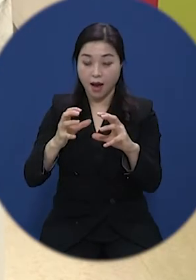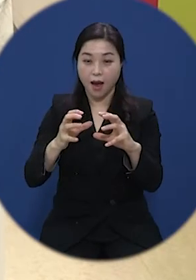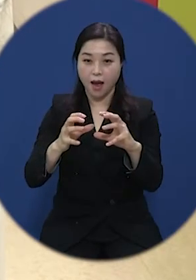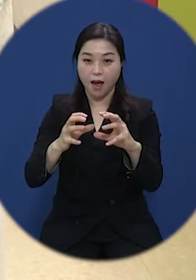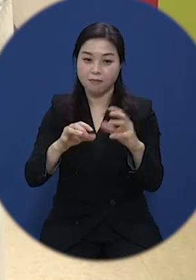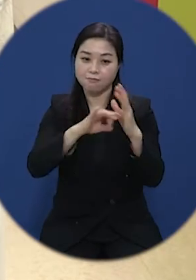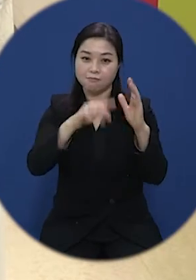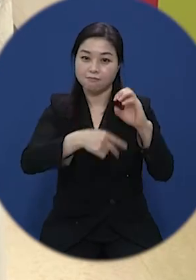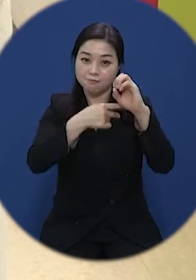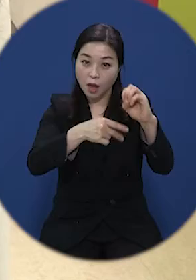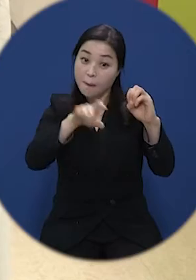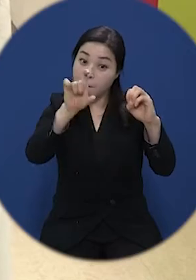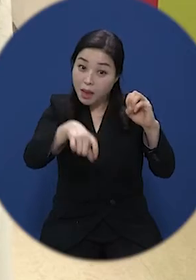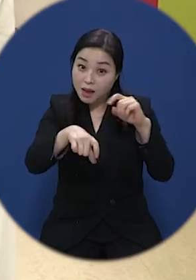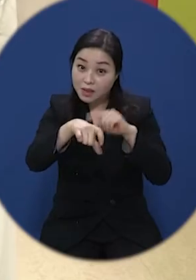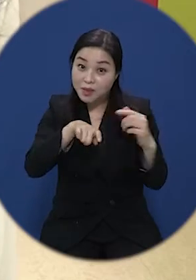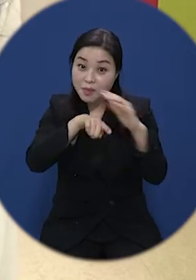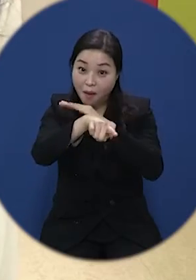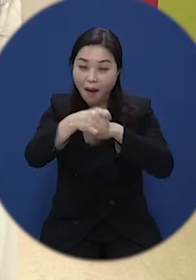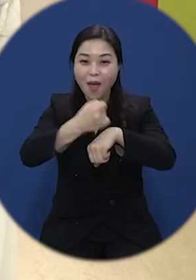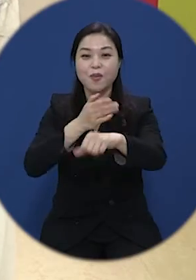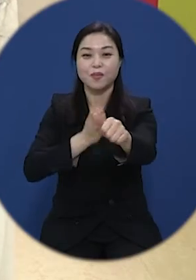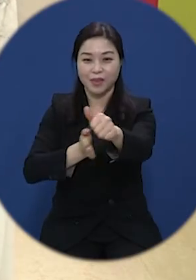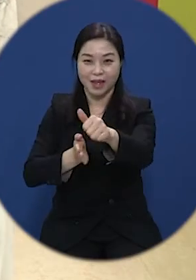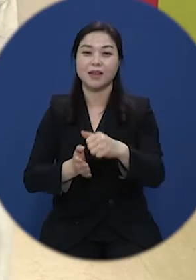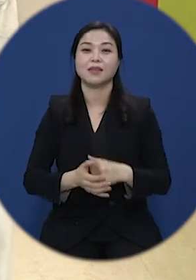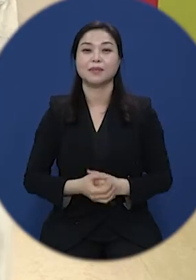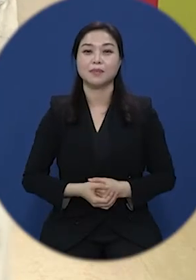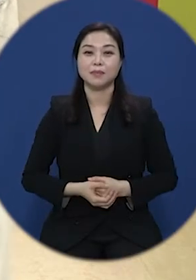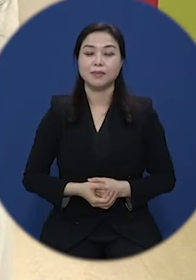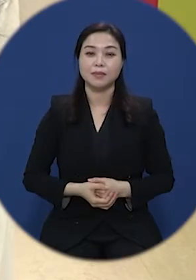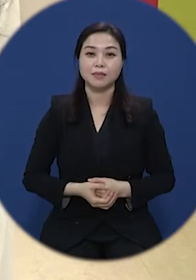제로페이를 이용해 한번 방문해 보시길 바랍니다.